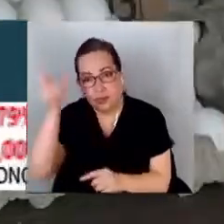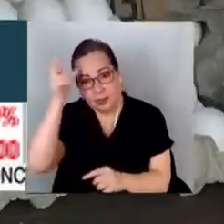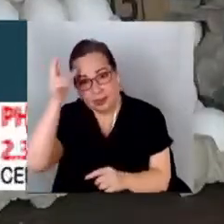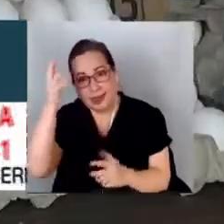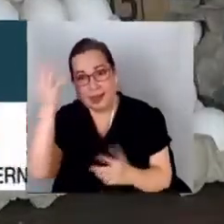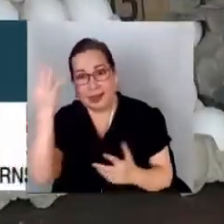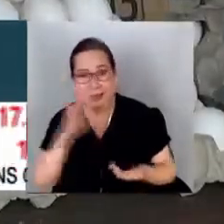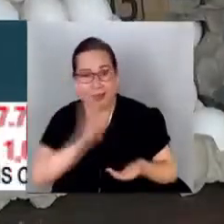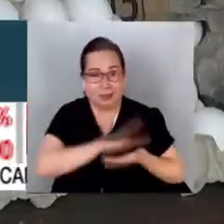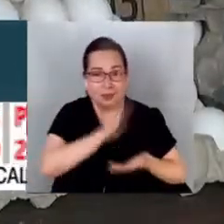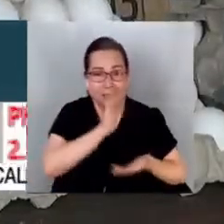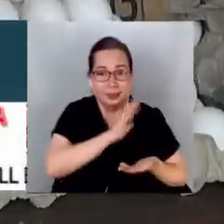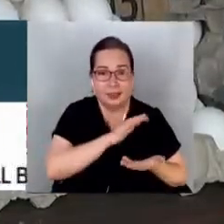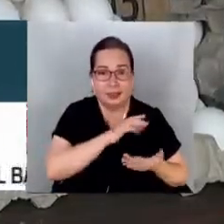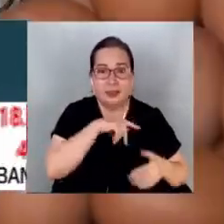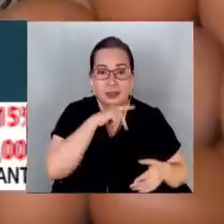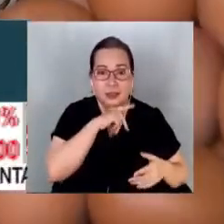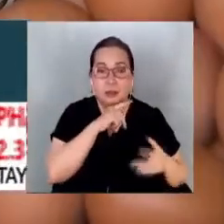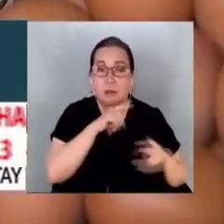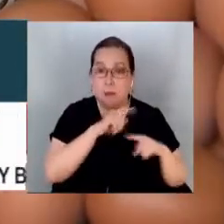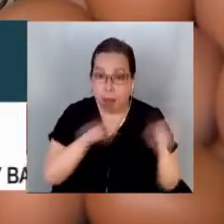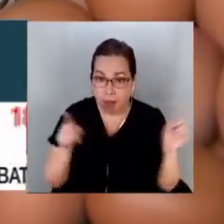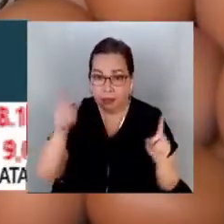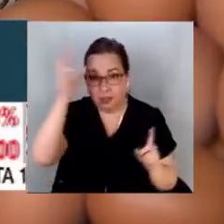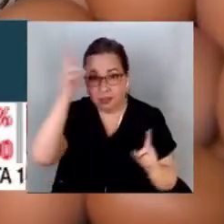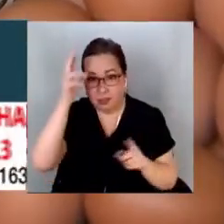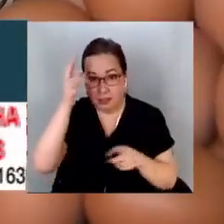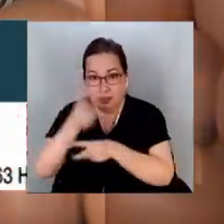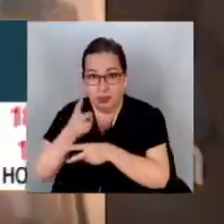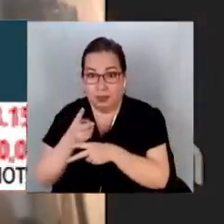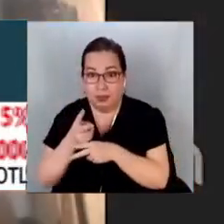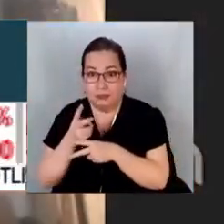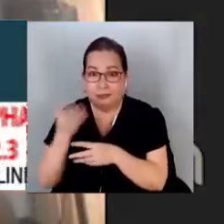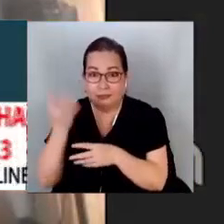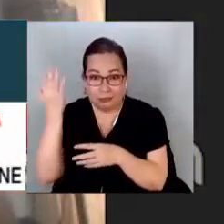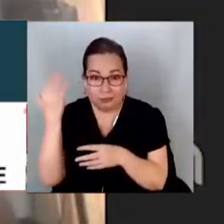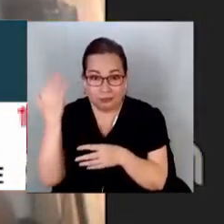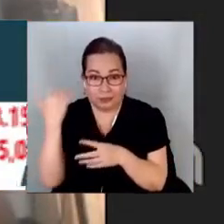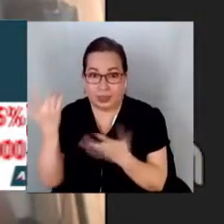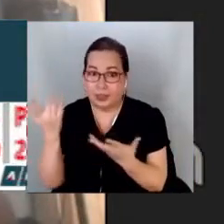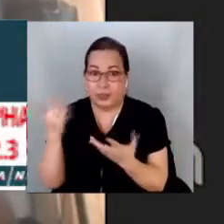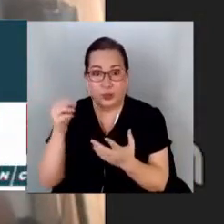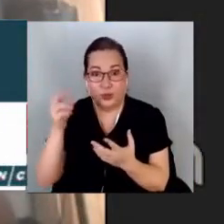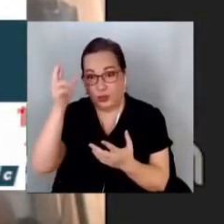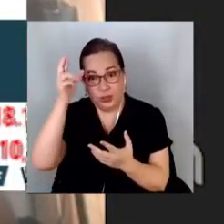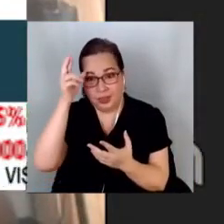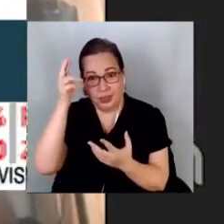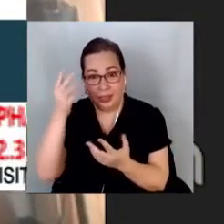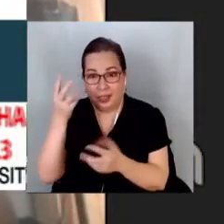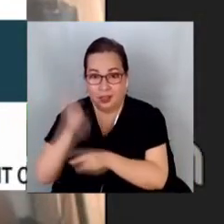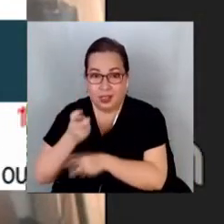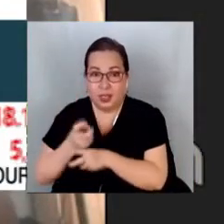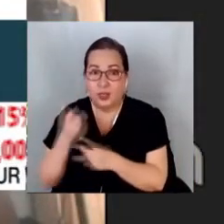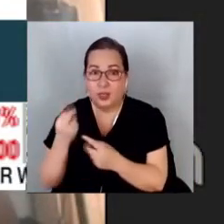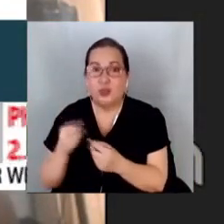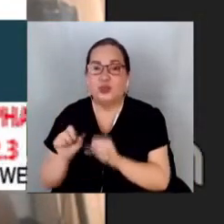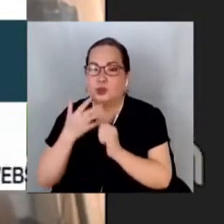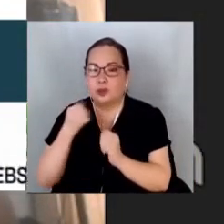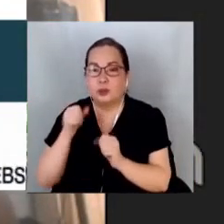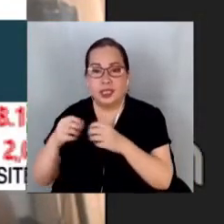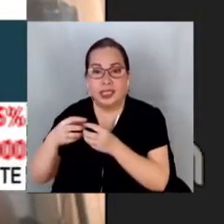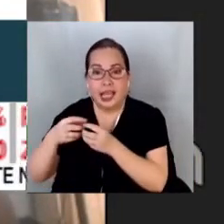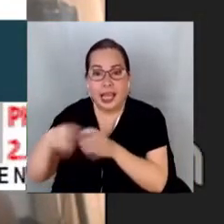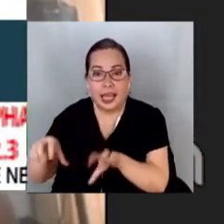broiler raisers have shifted to egg production. Yung mga nalugi sa pagbababoy at nalugi sa pagbabroiler